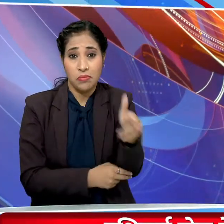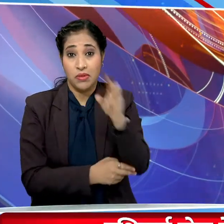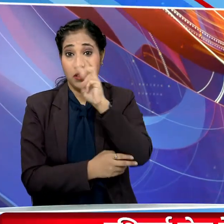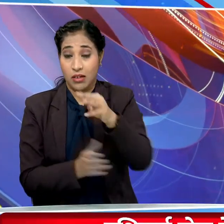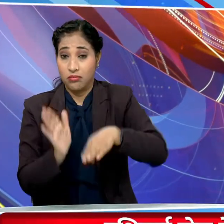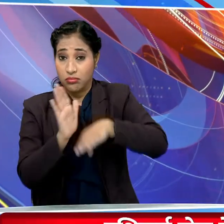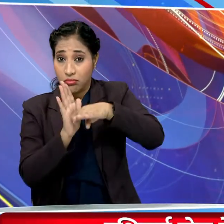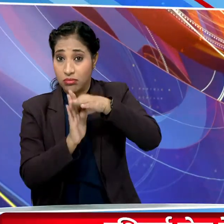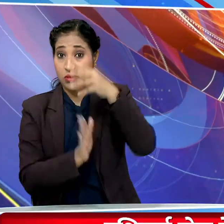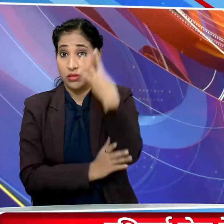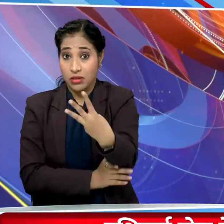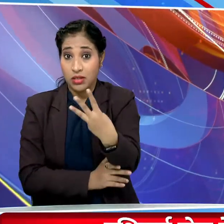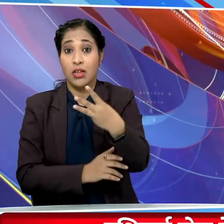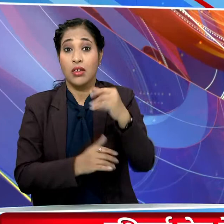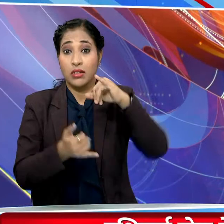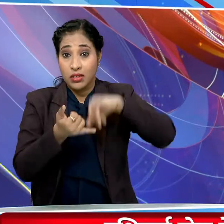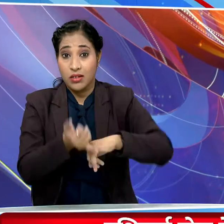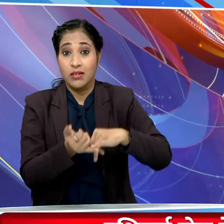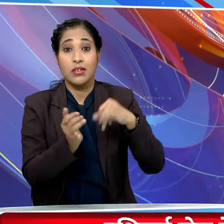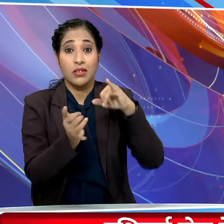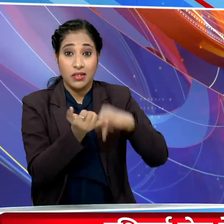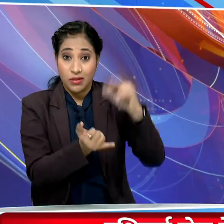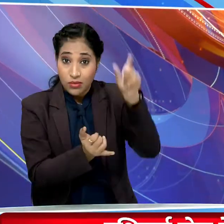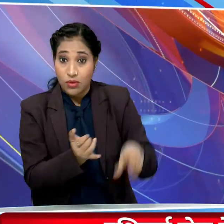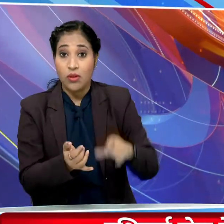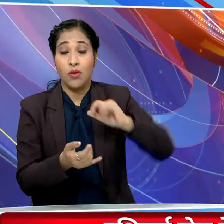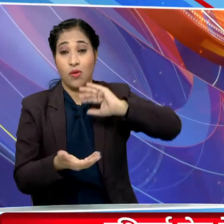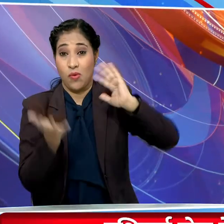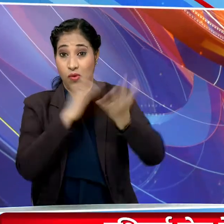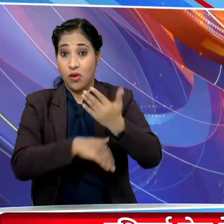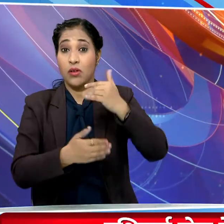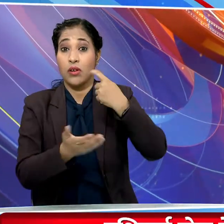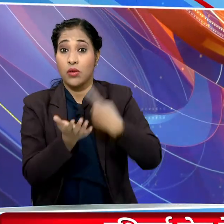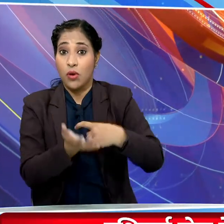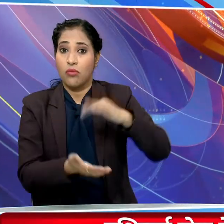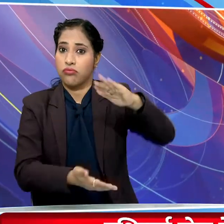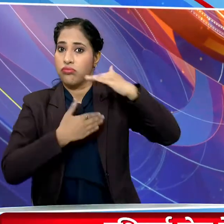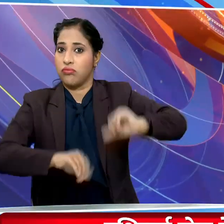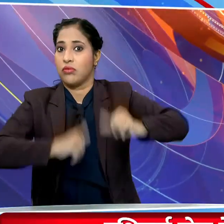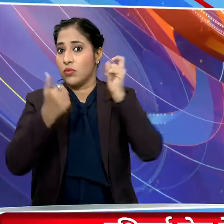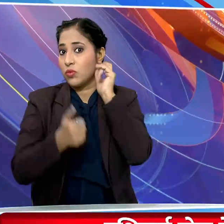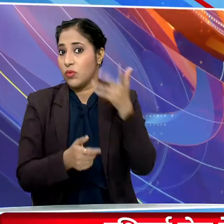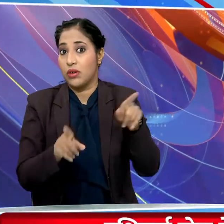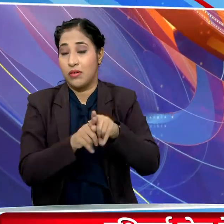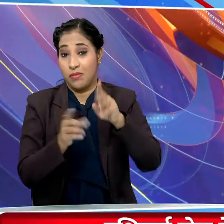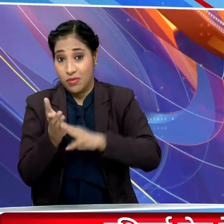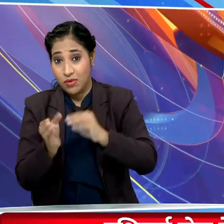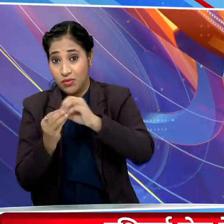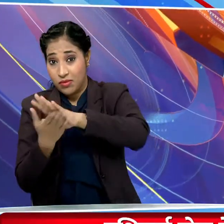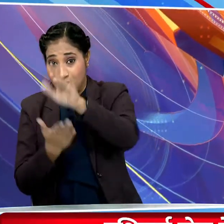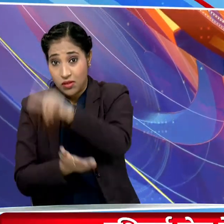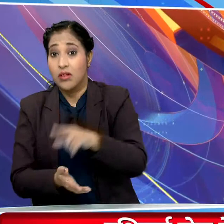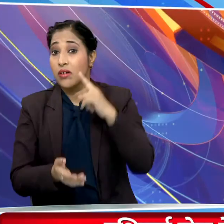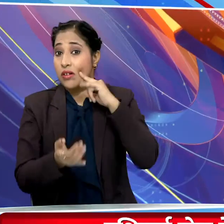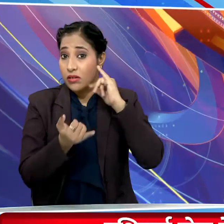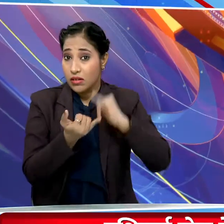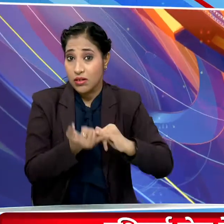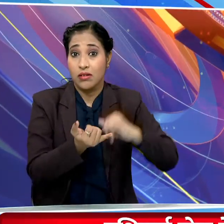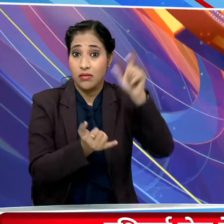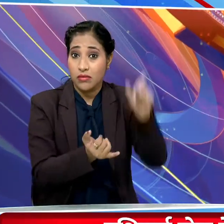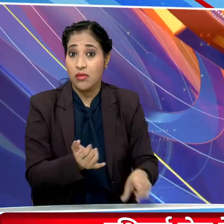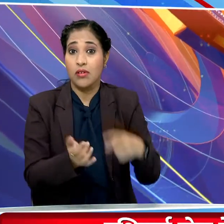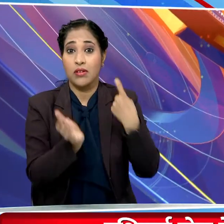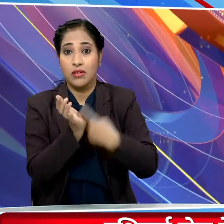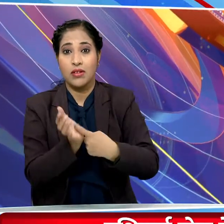ने विश्व रिकॉर्ड के साथ जीता स्वर्ण पदक। मनु भाकर, ईशा सिंह और रिदम सांगवान की तिकड़ी